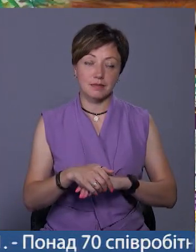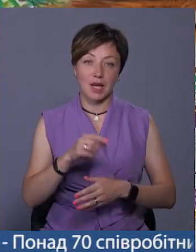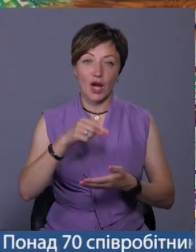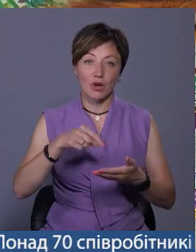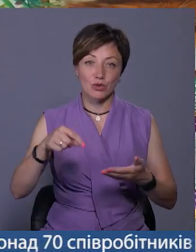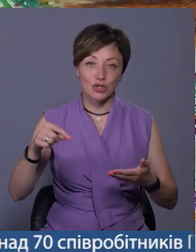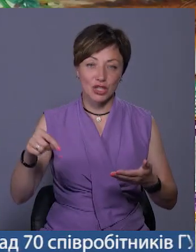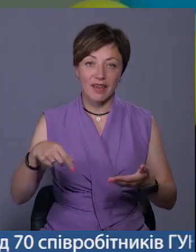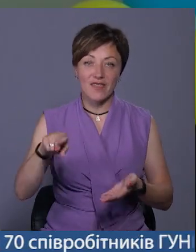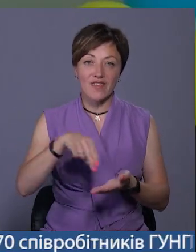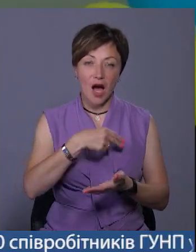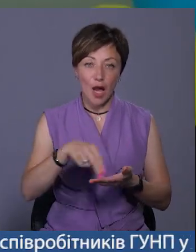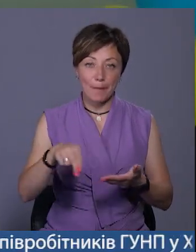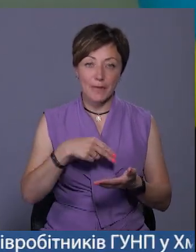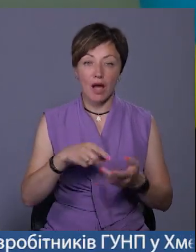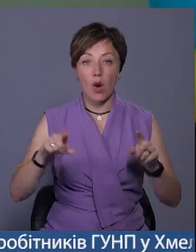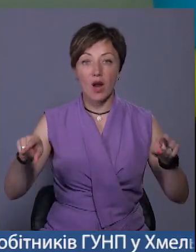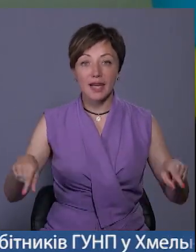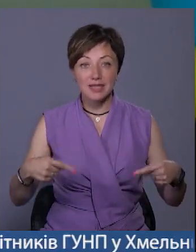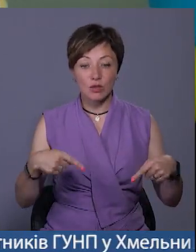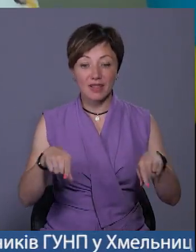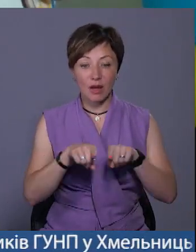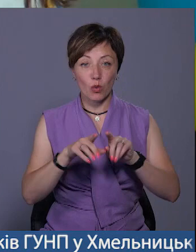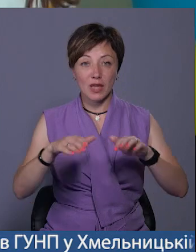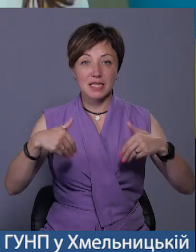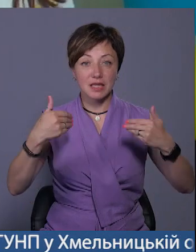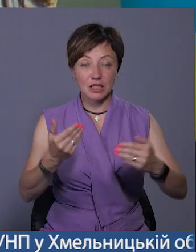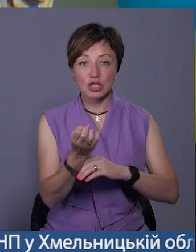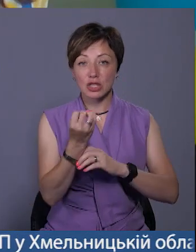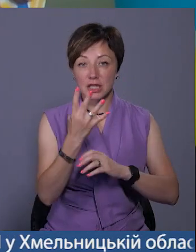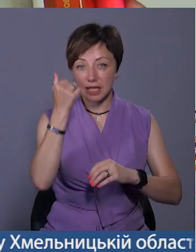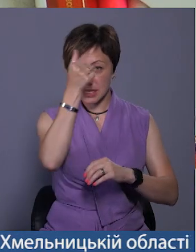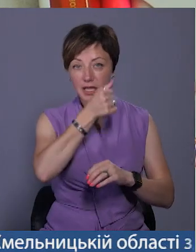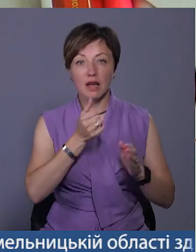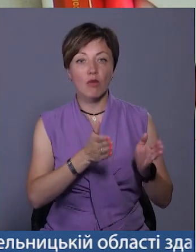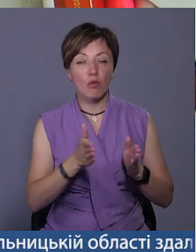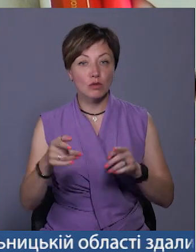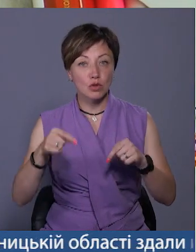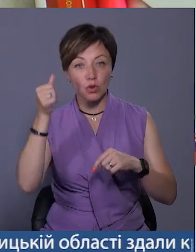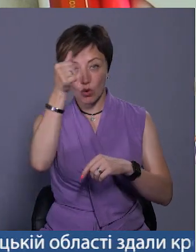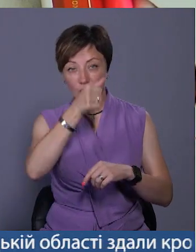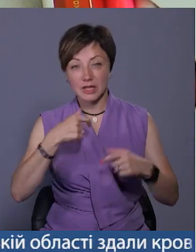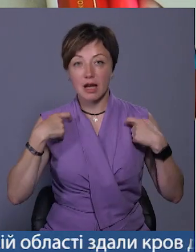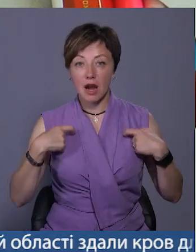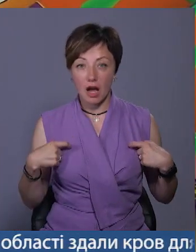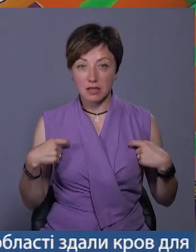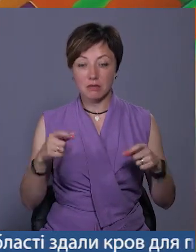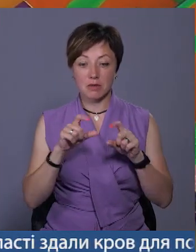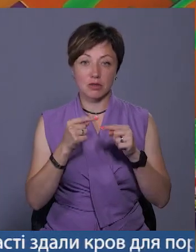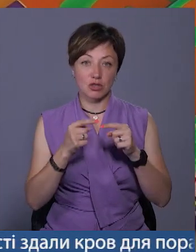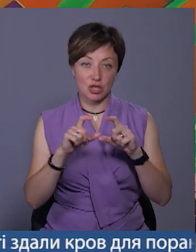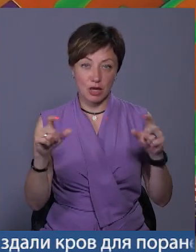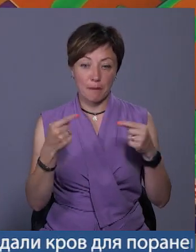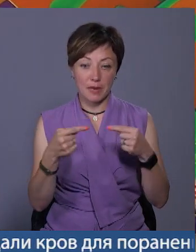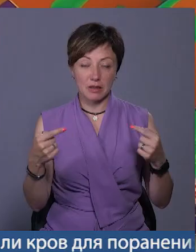ручки, фарби. Організовують таку ініціативу вже 14-й рік поспіль. Цьогоріч ранцями та шкільним приладдям